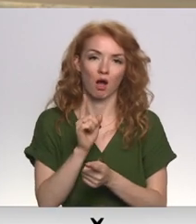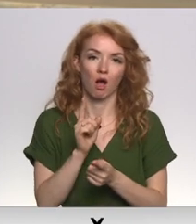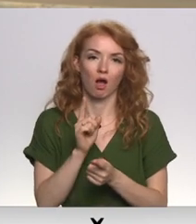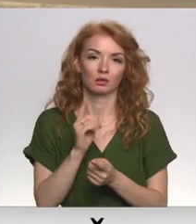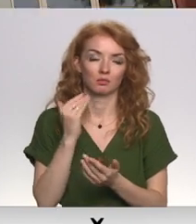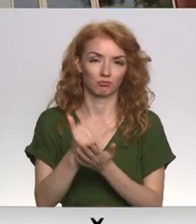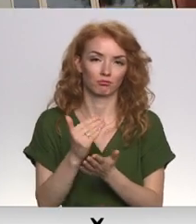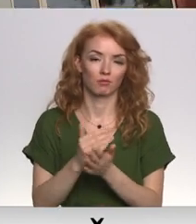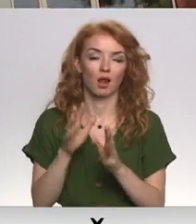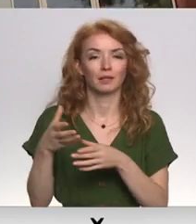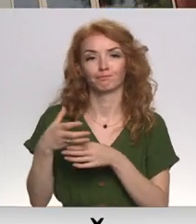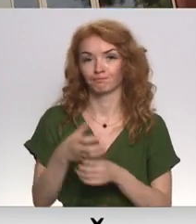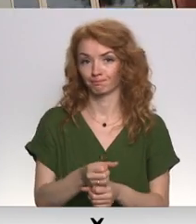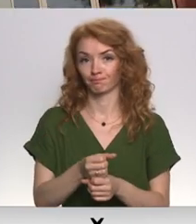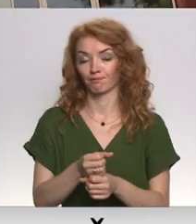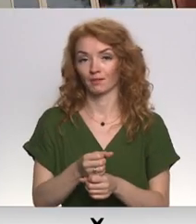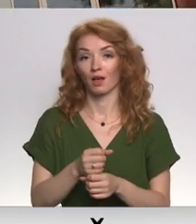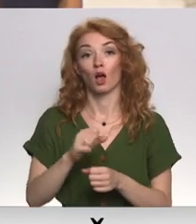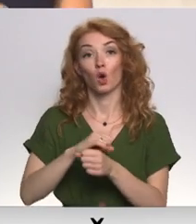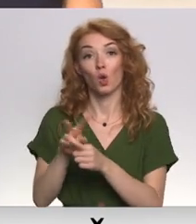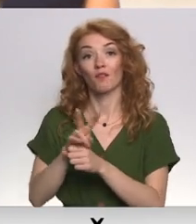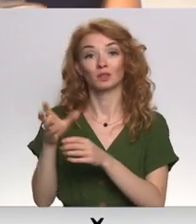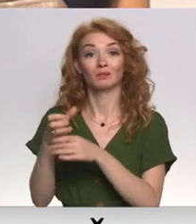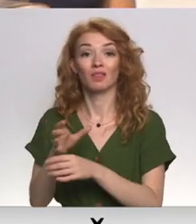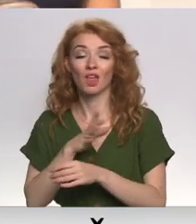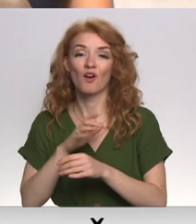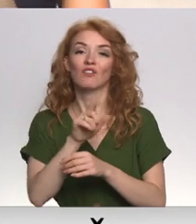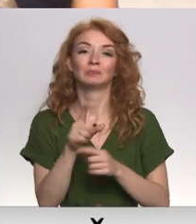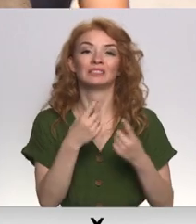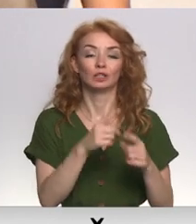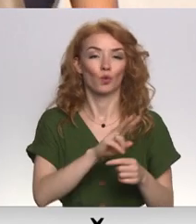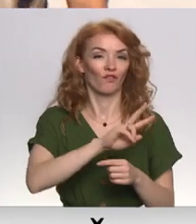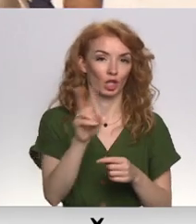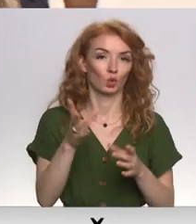lai mazinātu. Ja ne Covid izplatību, tad citu ar